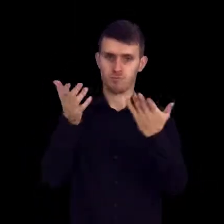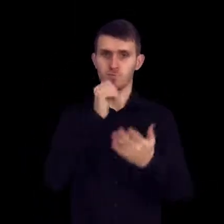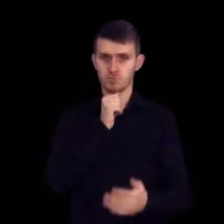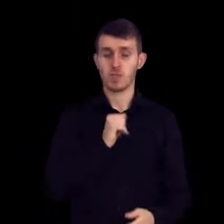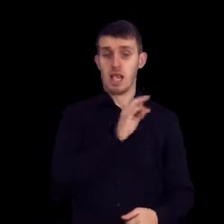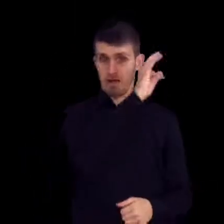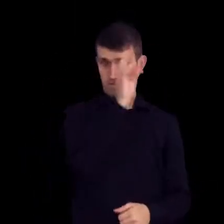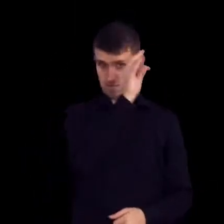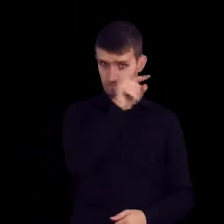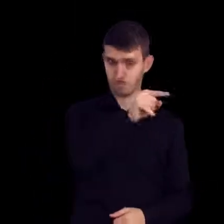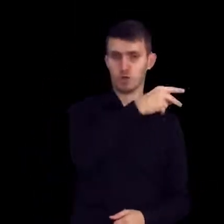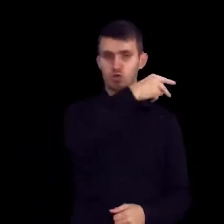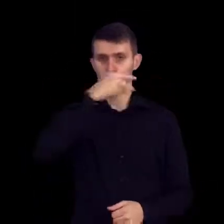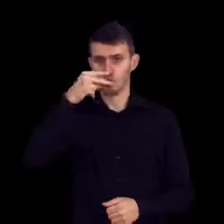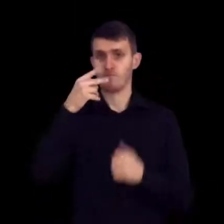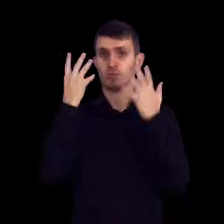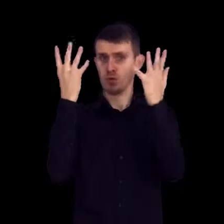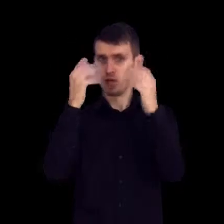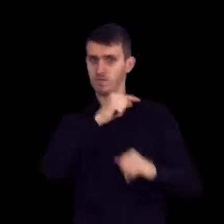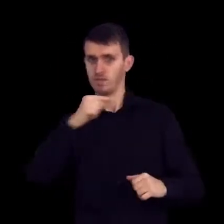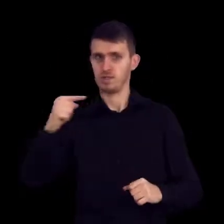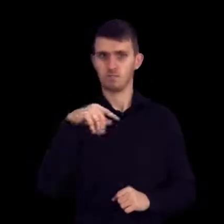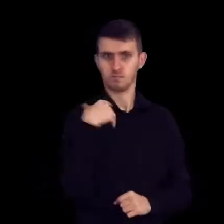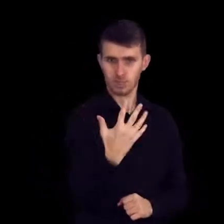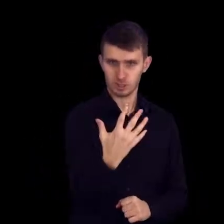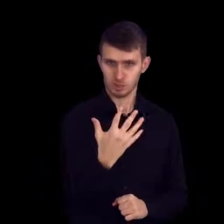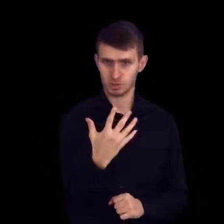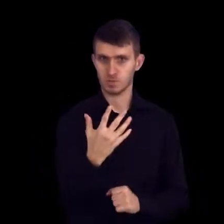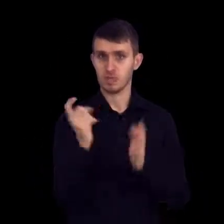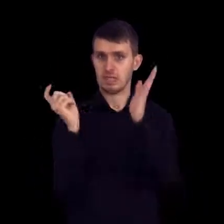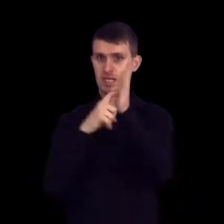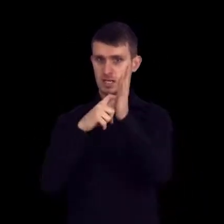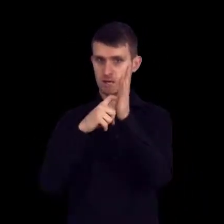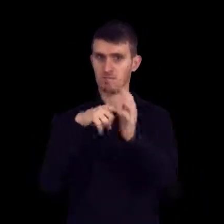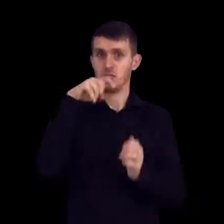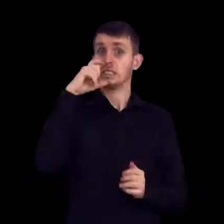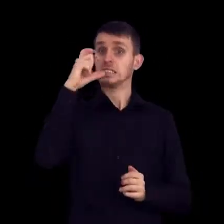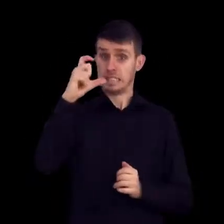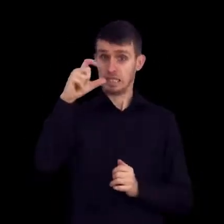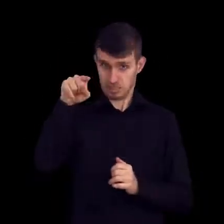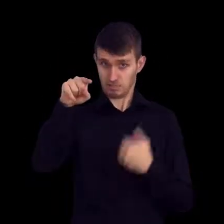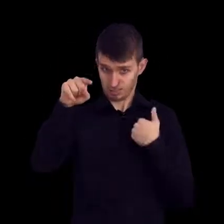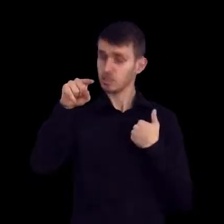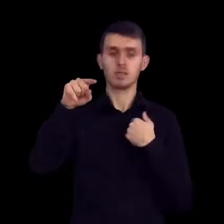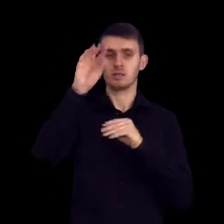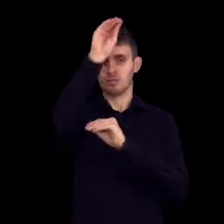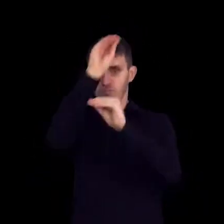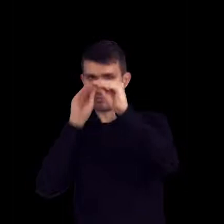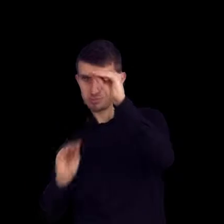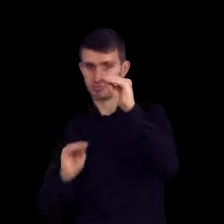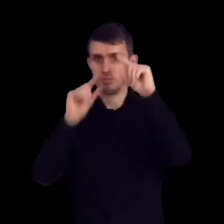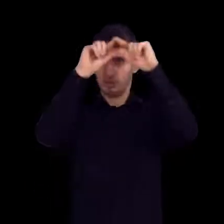zróbmy to jest równa się 9 5 razy i teraz zamiast te wpisujemy